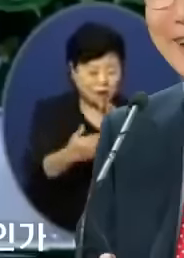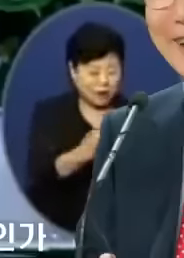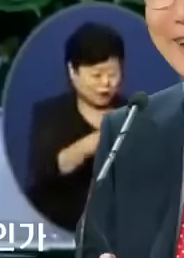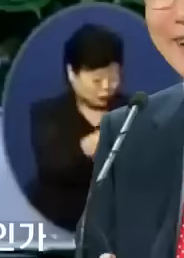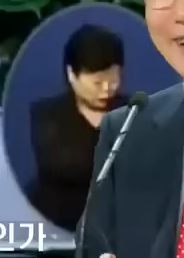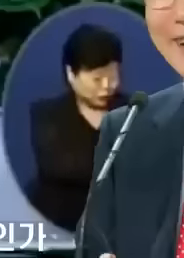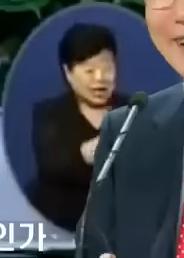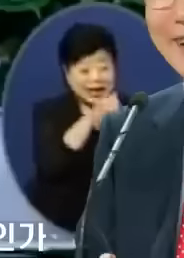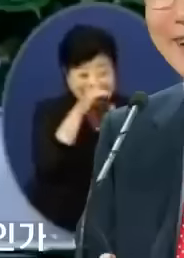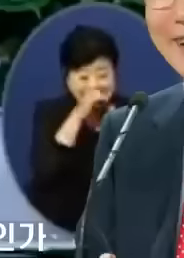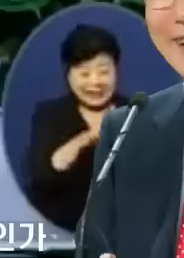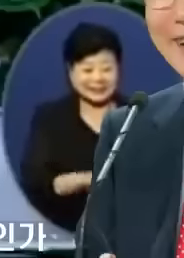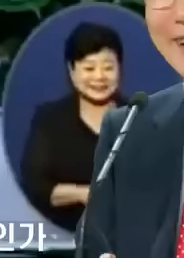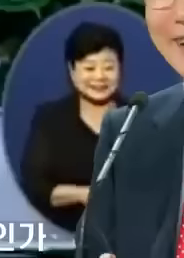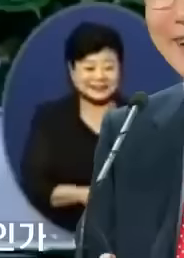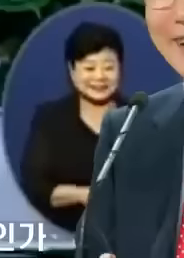있다.